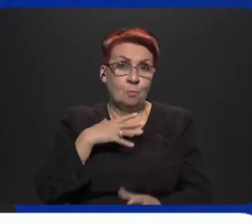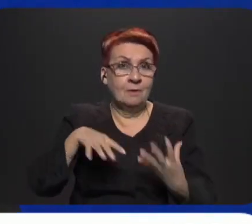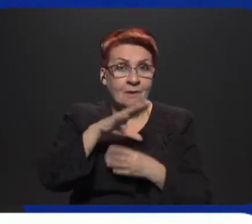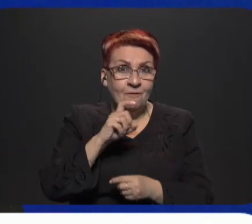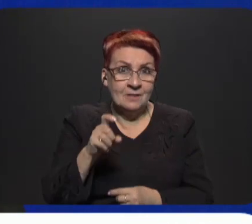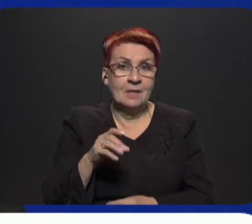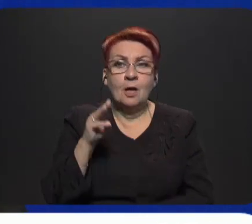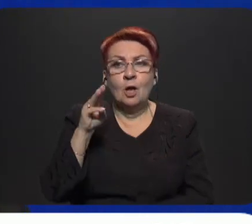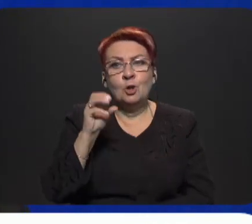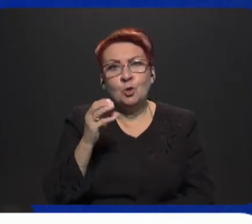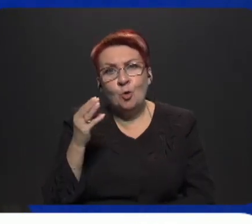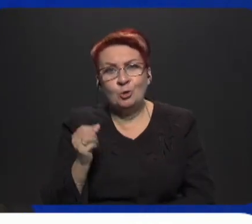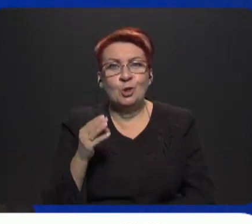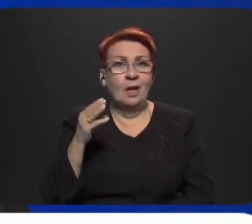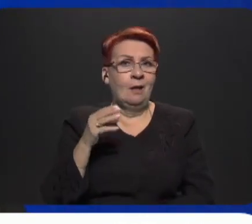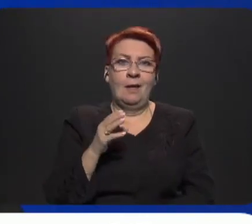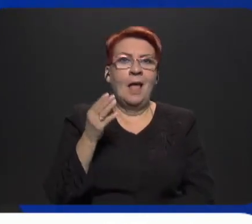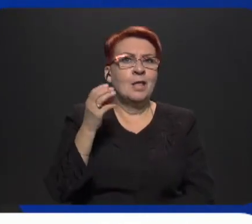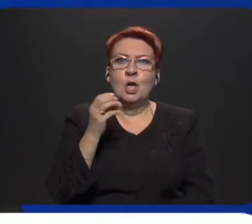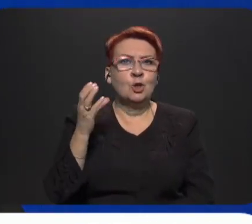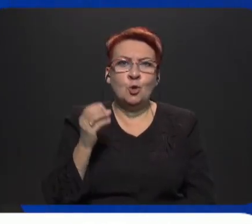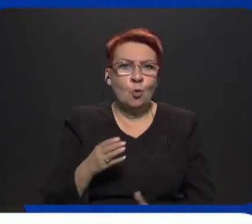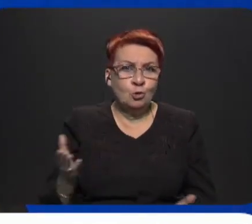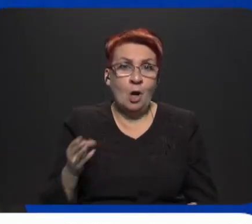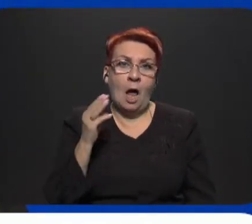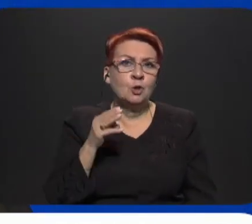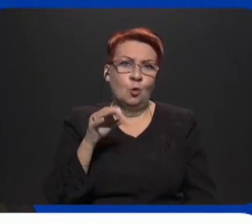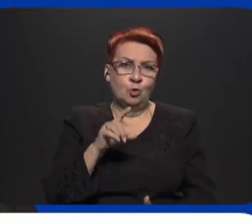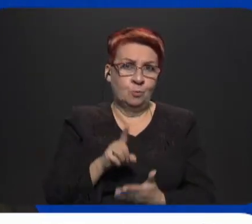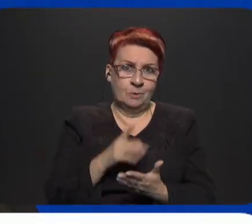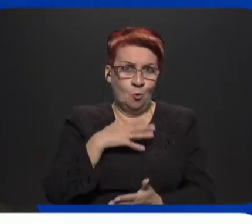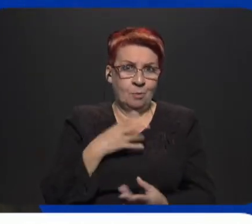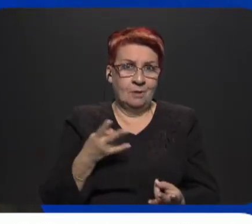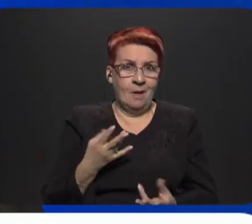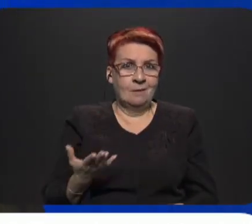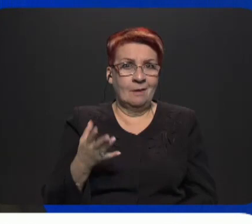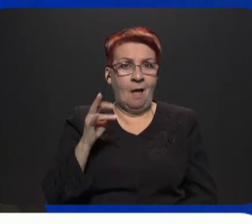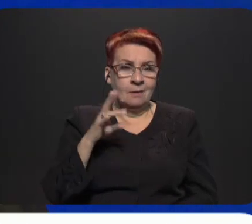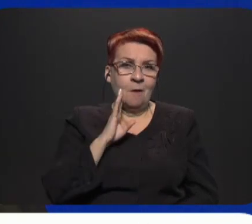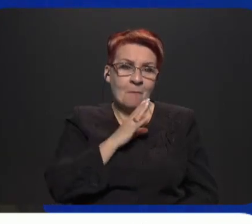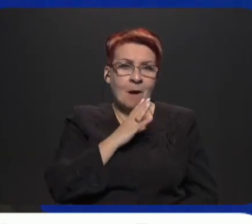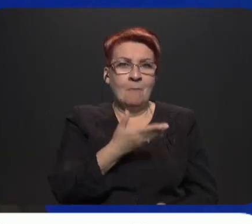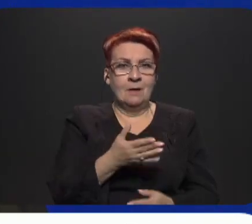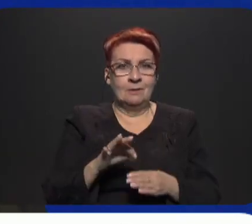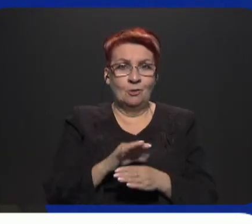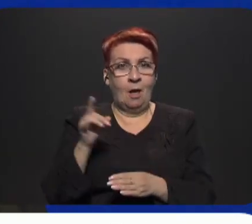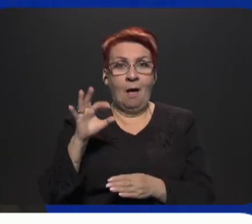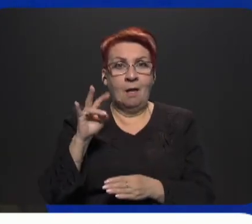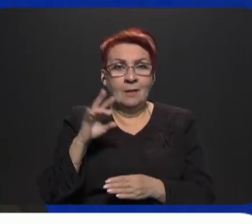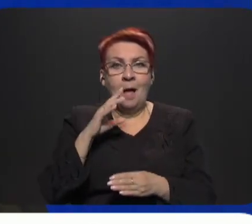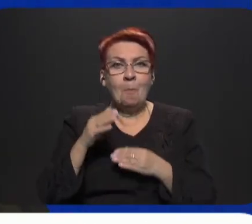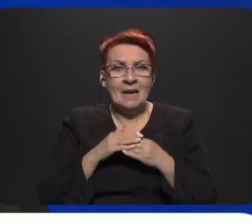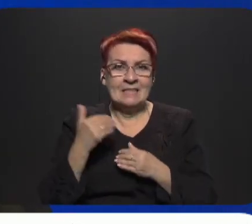любить. Неважно, теща это не теща. Тем более, наверное, тещу надо любить, потому что она близкий